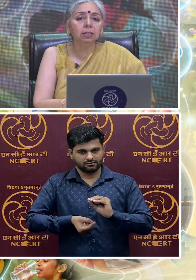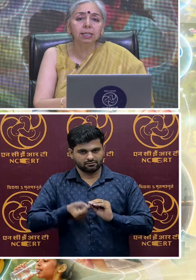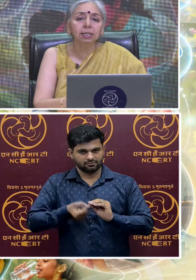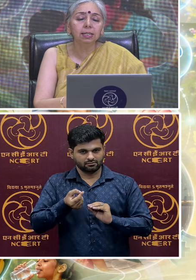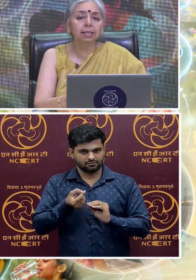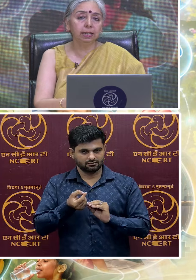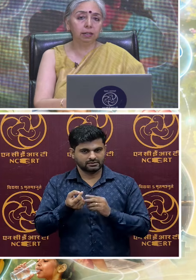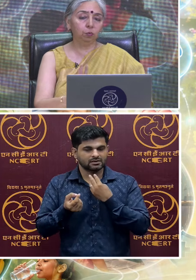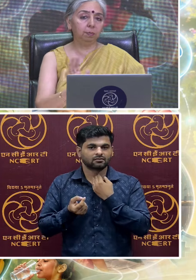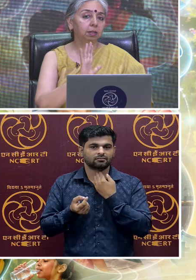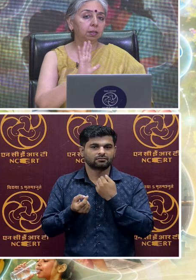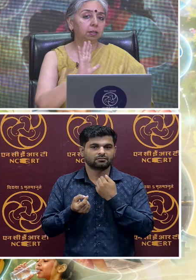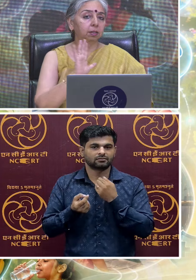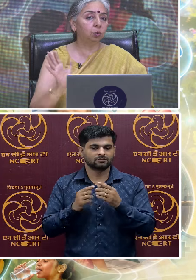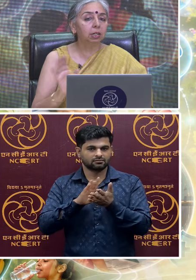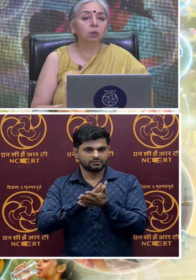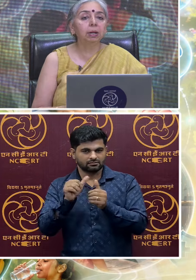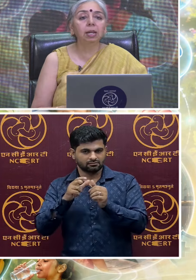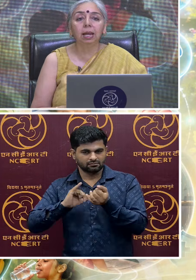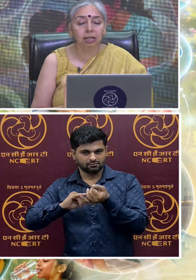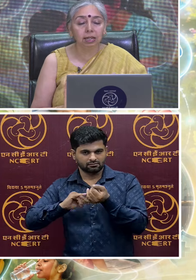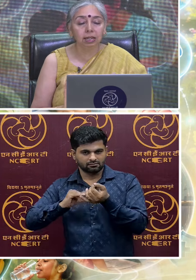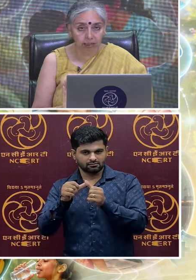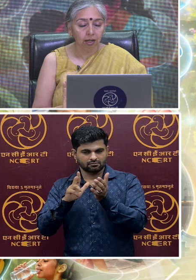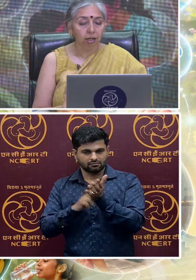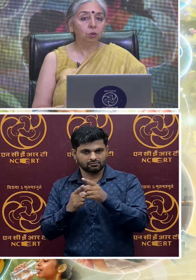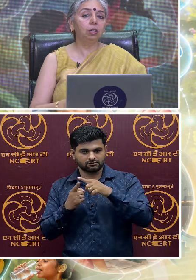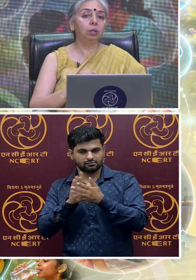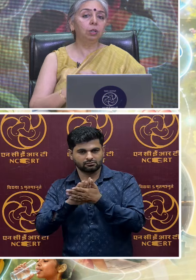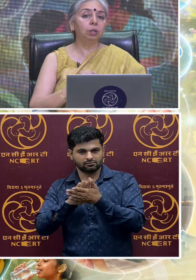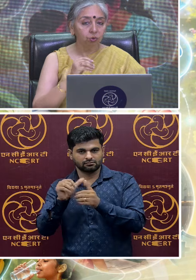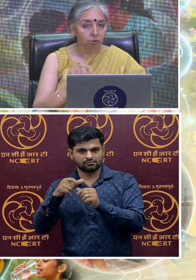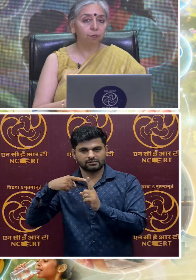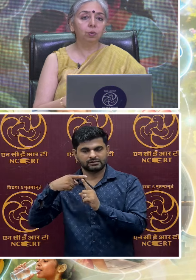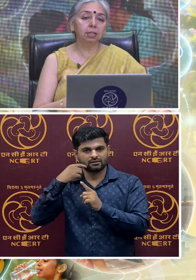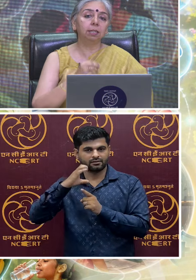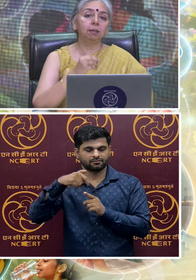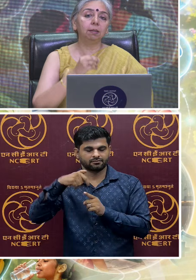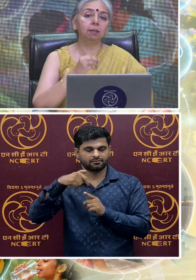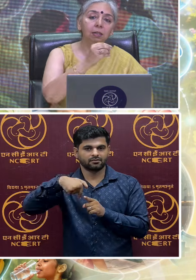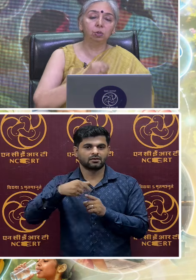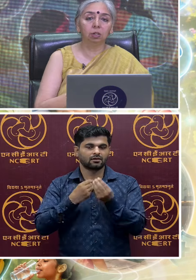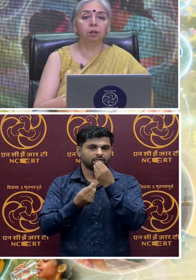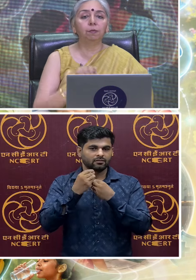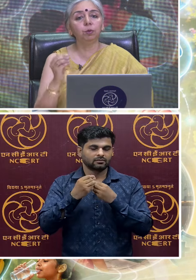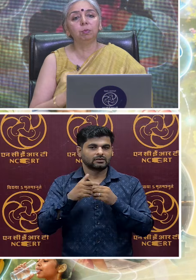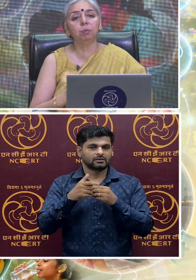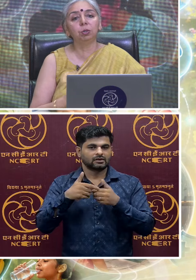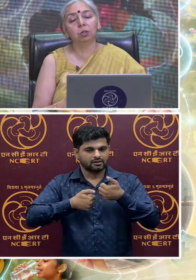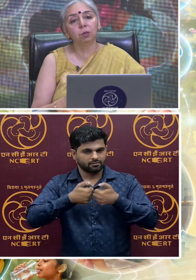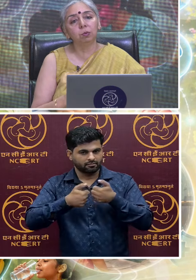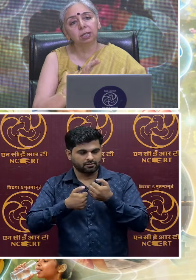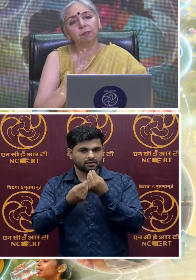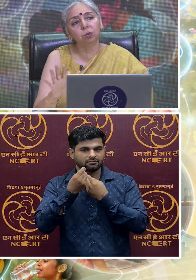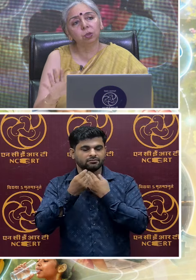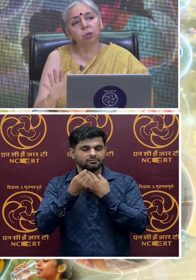एंड शुगर एक्चुअली इज़ अ सिंथेटिक फूड। हमें शुगर की रिक्वायरमेंट है ही नहीं, क्योंकि जो नेचुरल फूड्स हैं, जैसे मिल्क में शुगर है, फ्रूट्स में